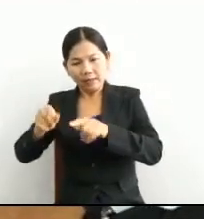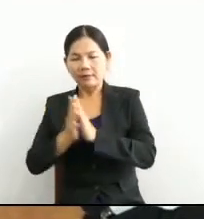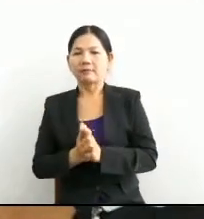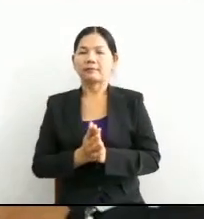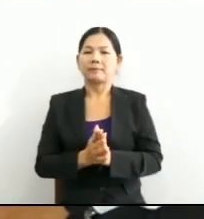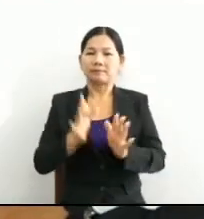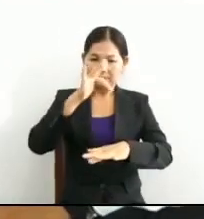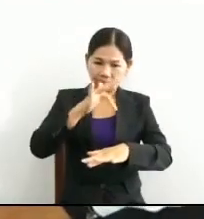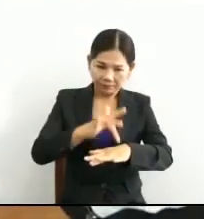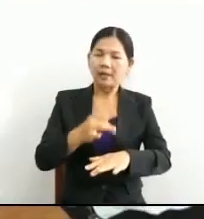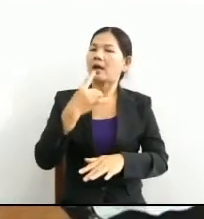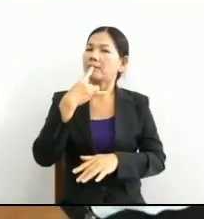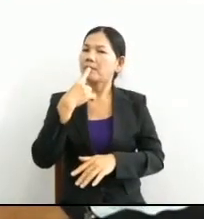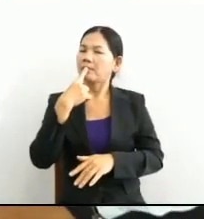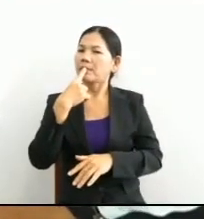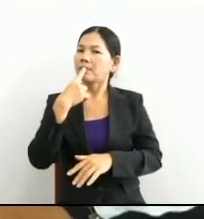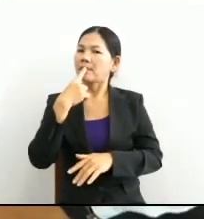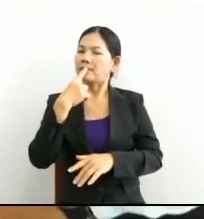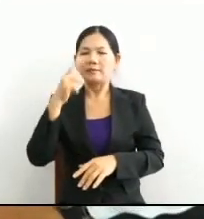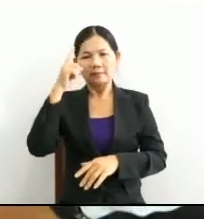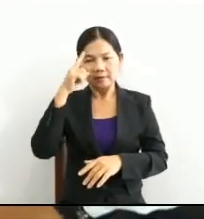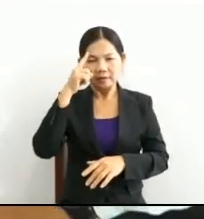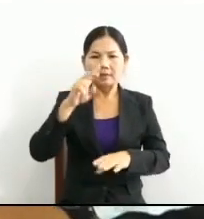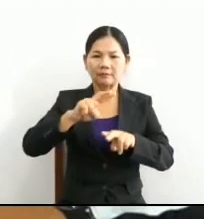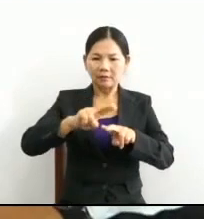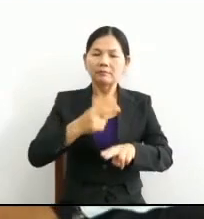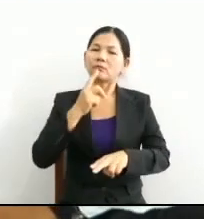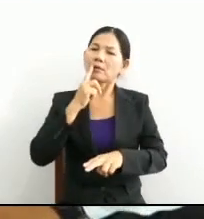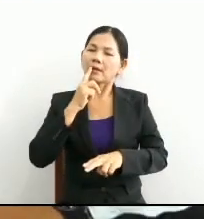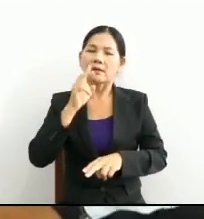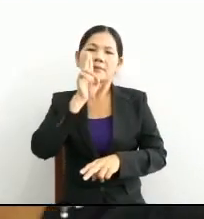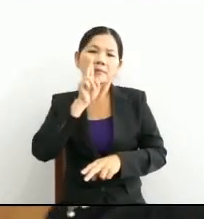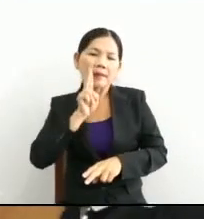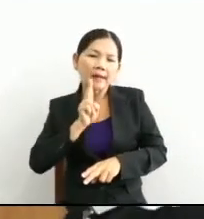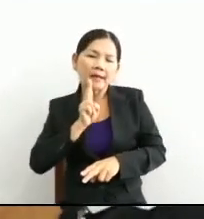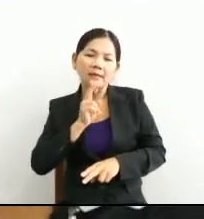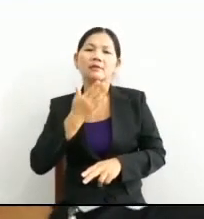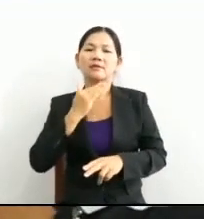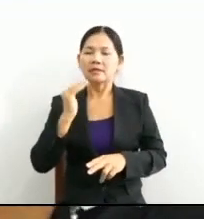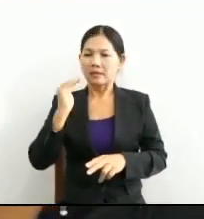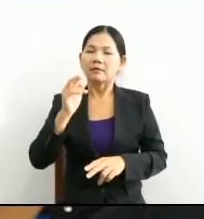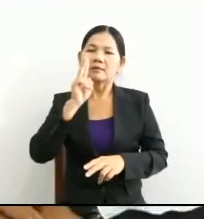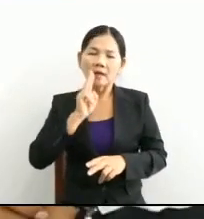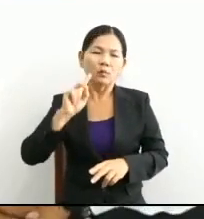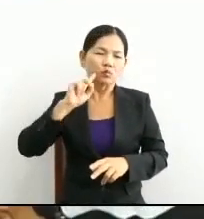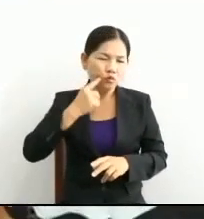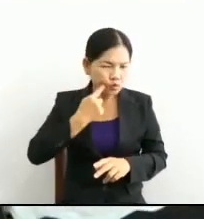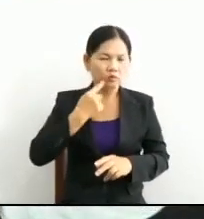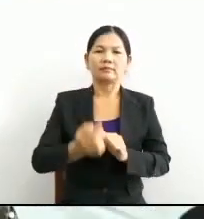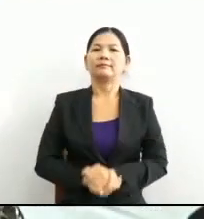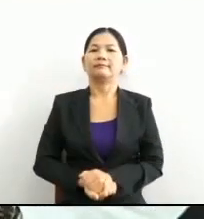đài ba nâng chi và há đằng trái em sát chú chật